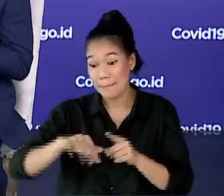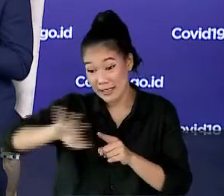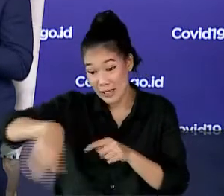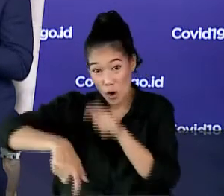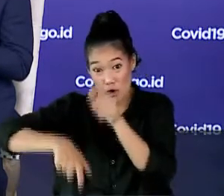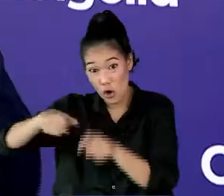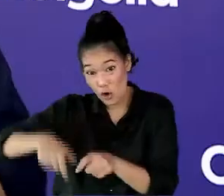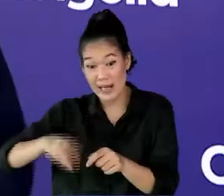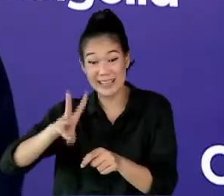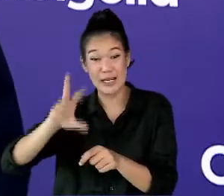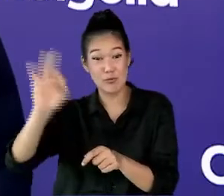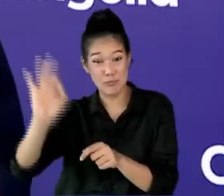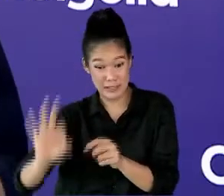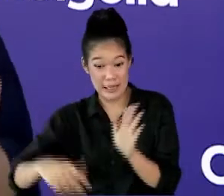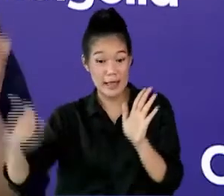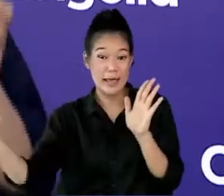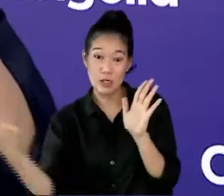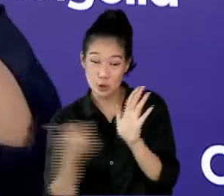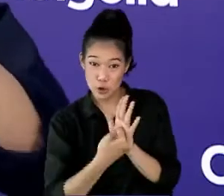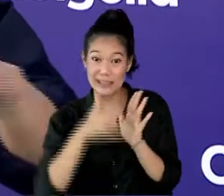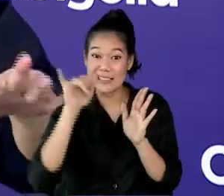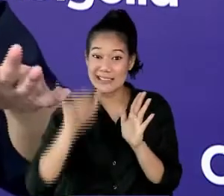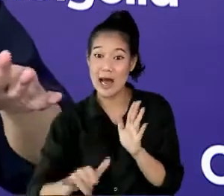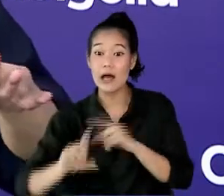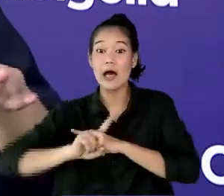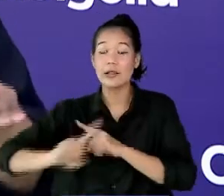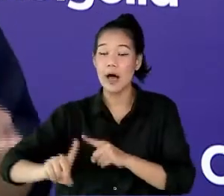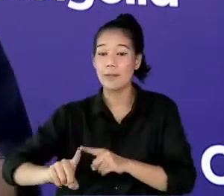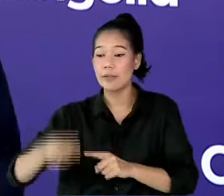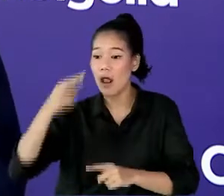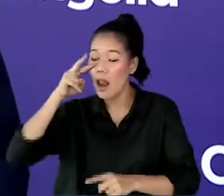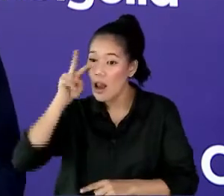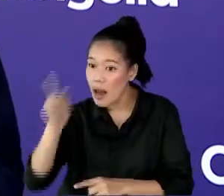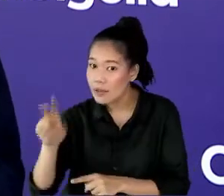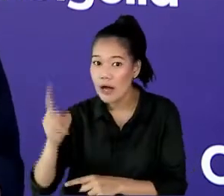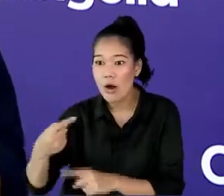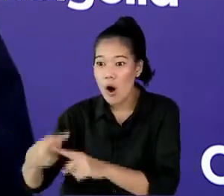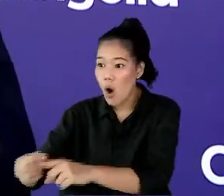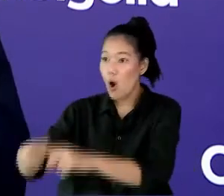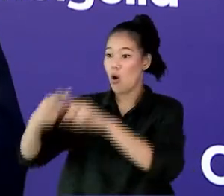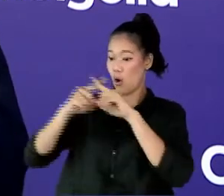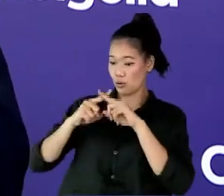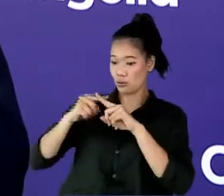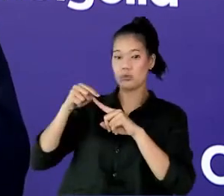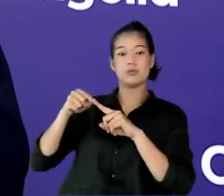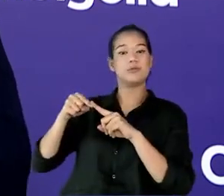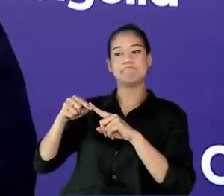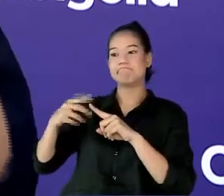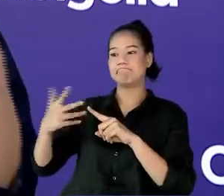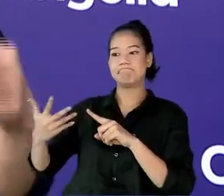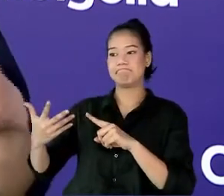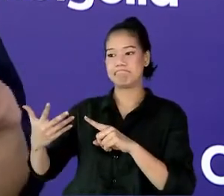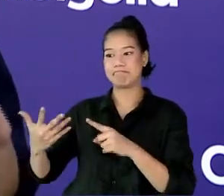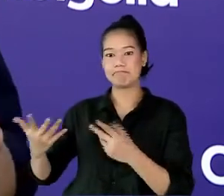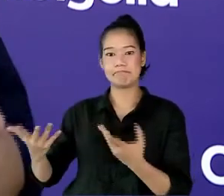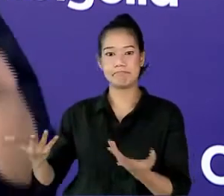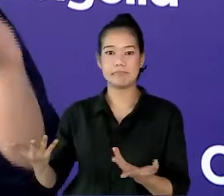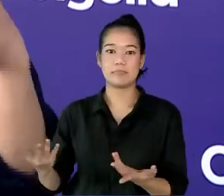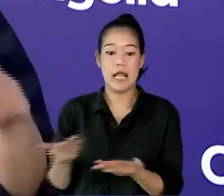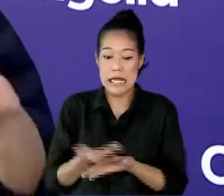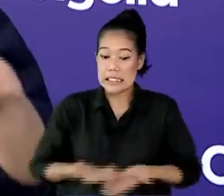yang patuh ini yang 30%, ketika dihantam oleh hoax ya, terus kemudian juga